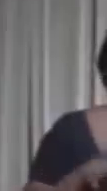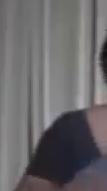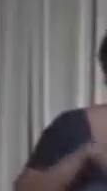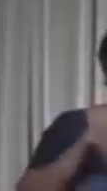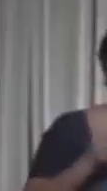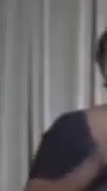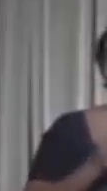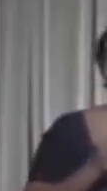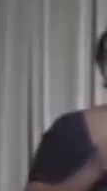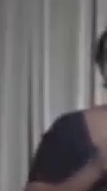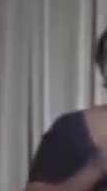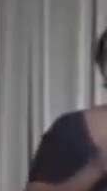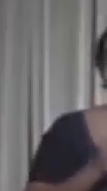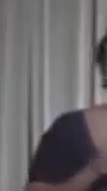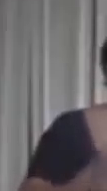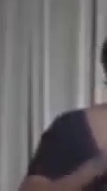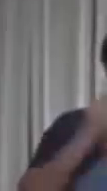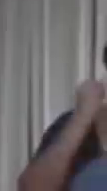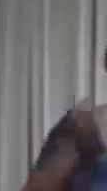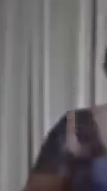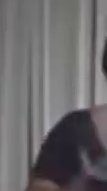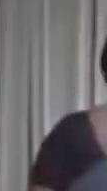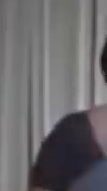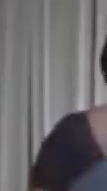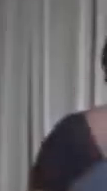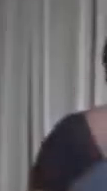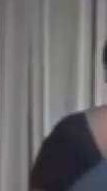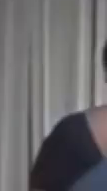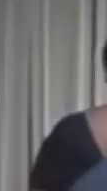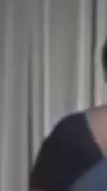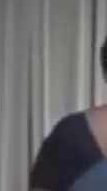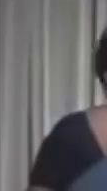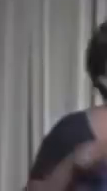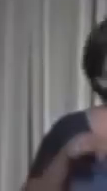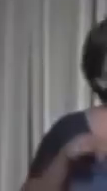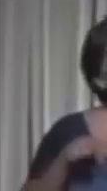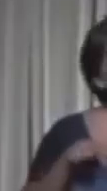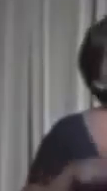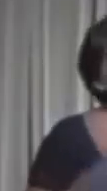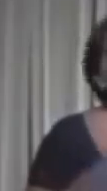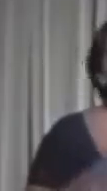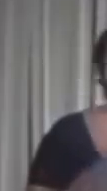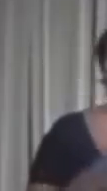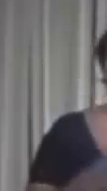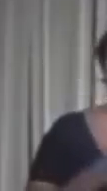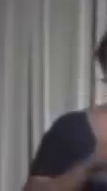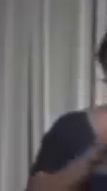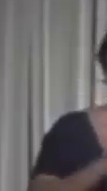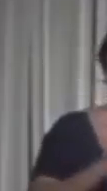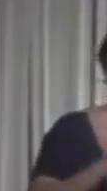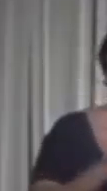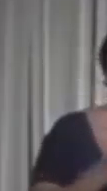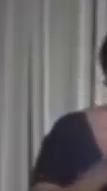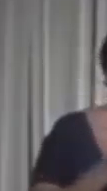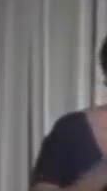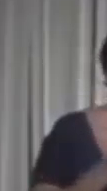அரசாங்கத்துக்கு மக்கள் ஆணை வழங்கினார்கள். இந்த அரசாங்கத்திலே இருக்கின்ற ஒரு அல்லது இந்த பாராளுமன்றத்தில் இருக்கின்ற ஒரு மூத்த அரசியல்வாதி தான்